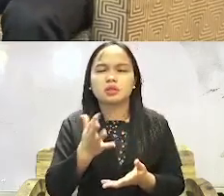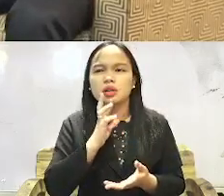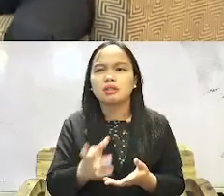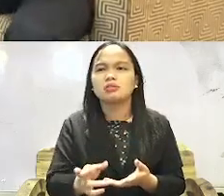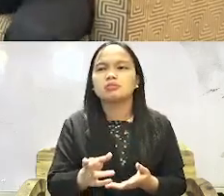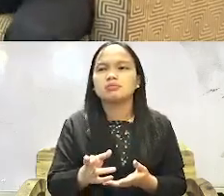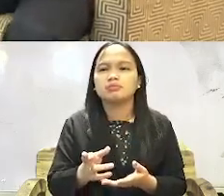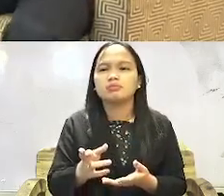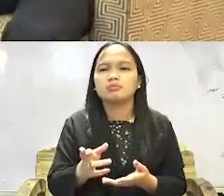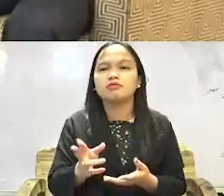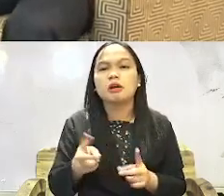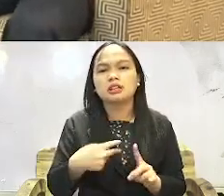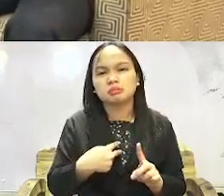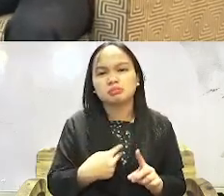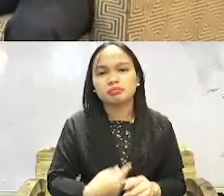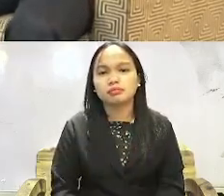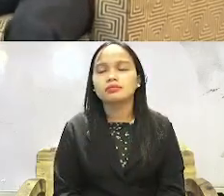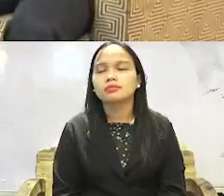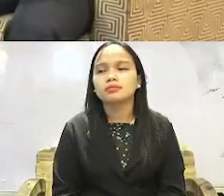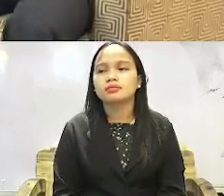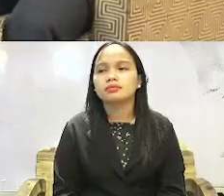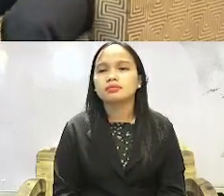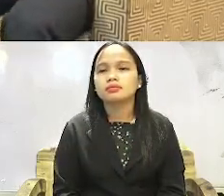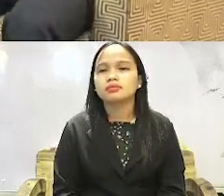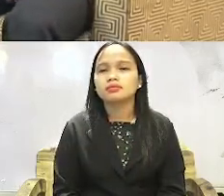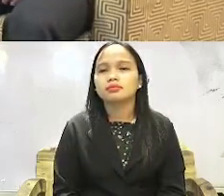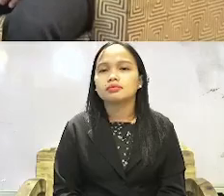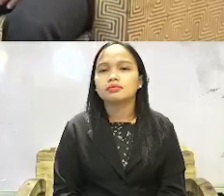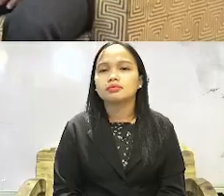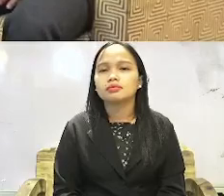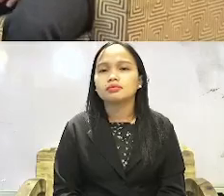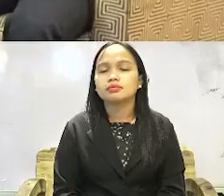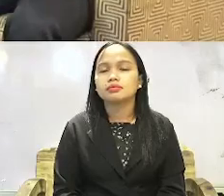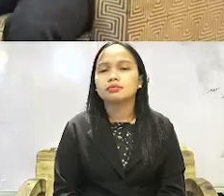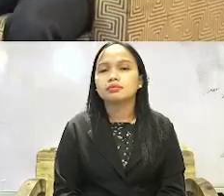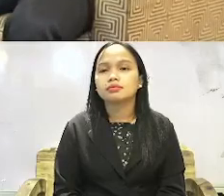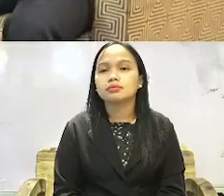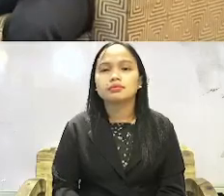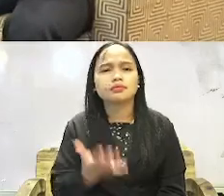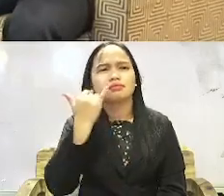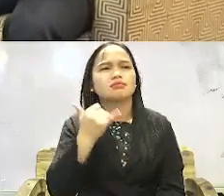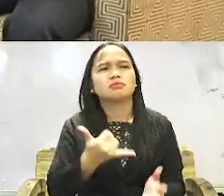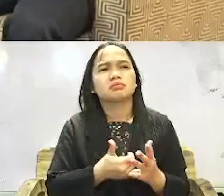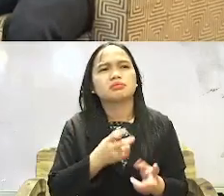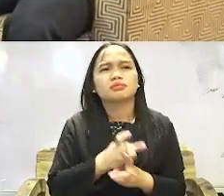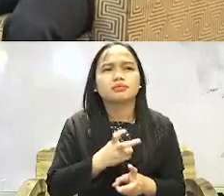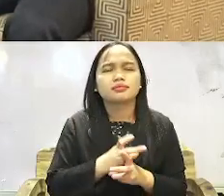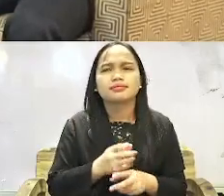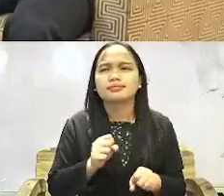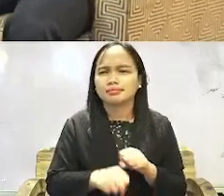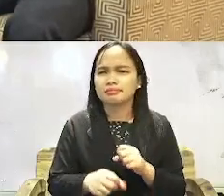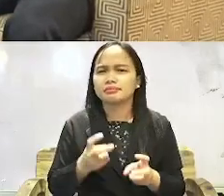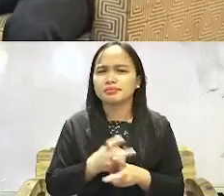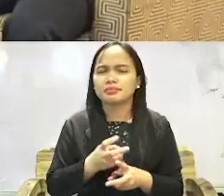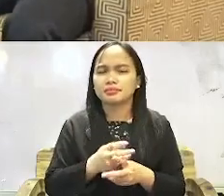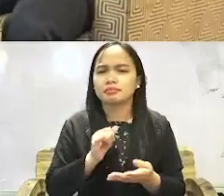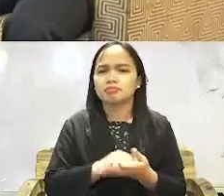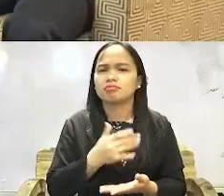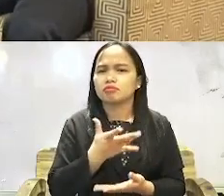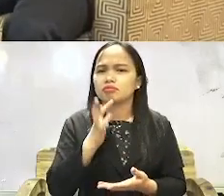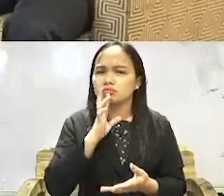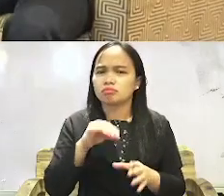Wordplay. O, di ba? Yan ang pinakamaganda. Kasi mahirap eh, team focus, mahirap kapag nandudong